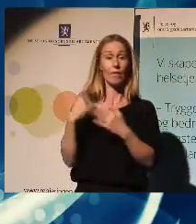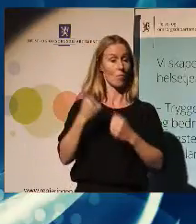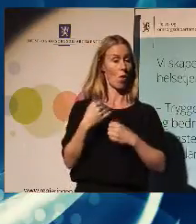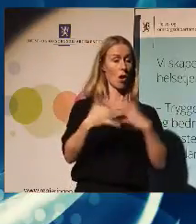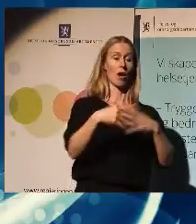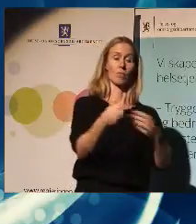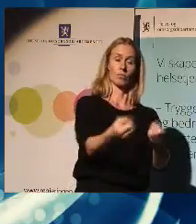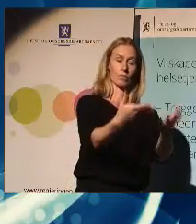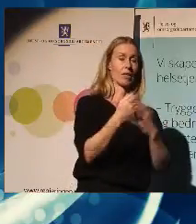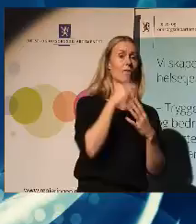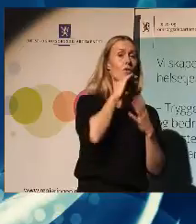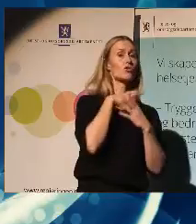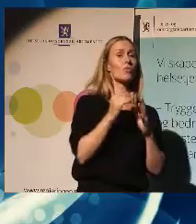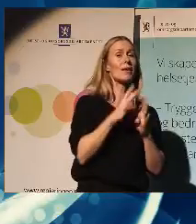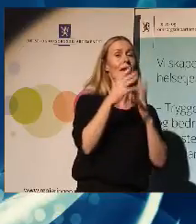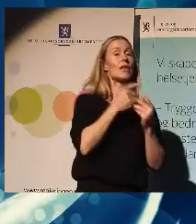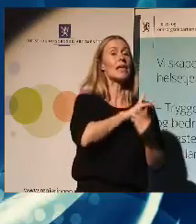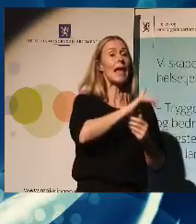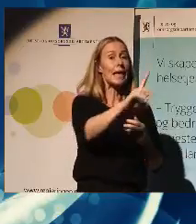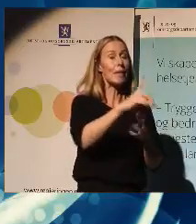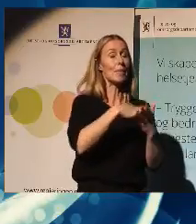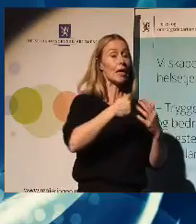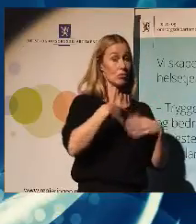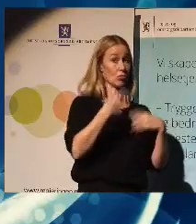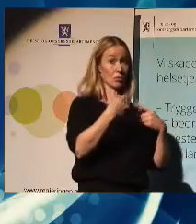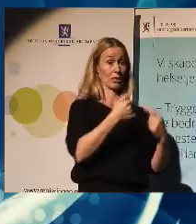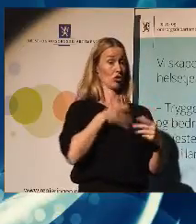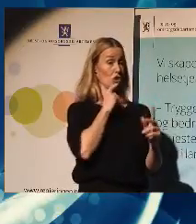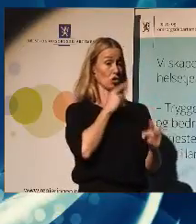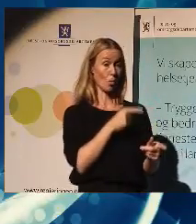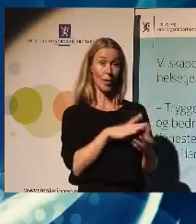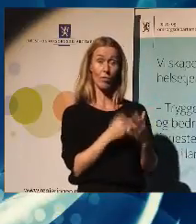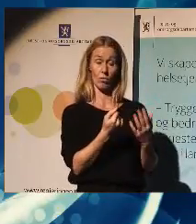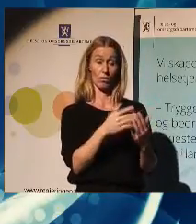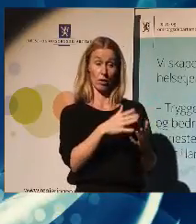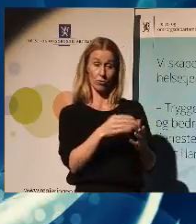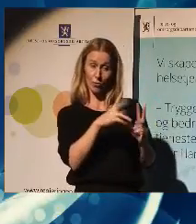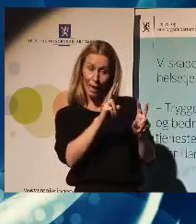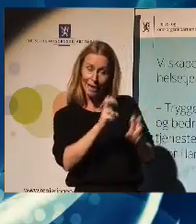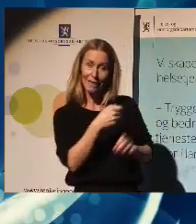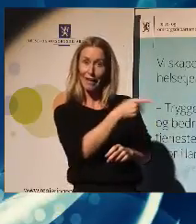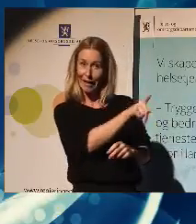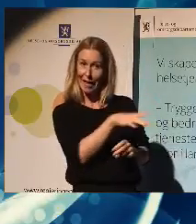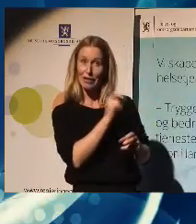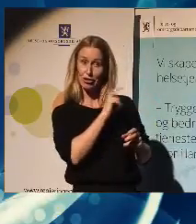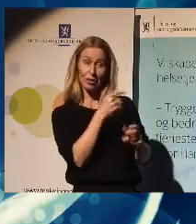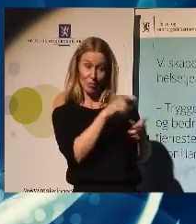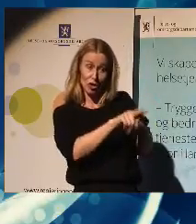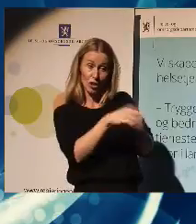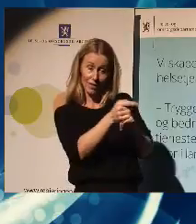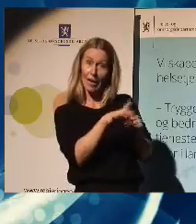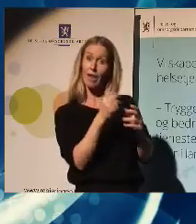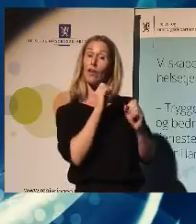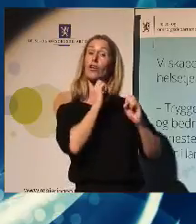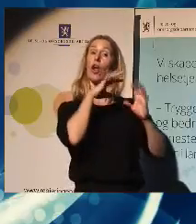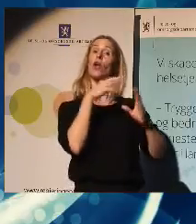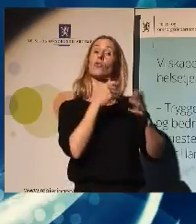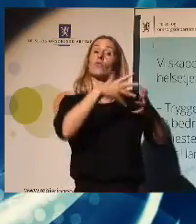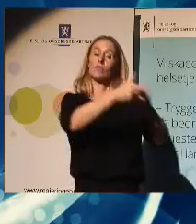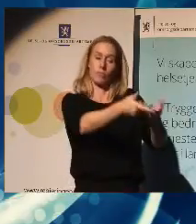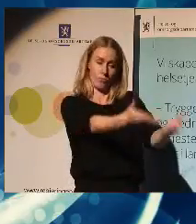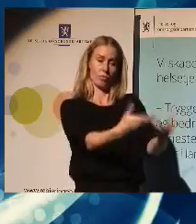mange med kroniske sykdommer. Gratulerer til dere for det betyr at vi har fått det til. Men vi må klare å levere tjenester til dem,